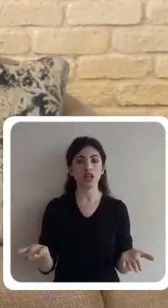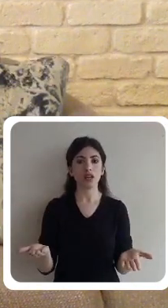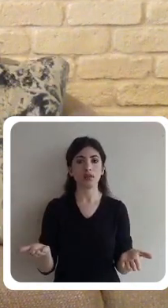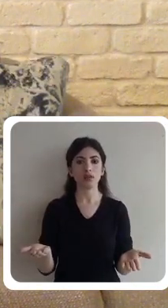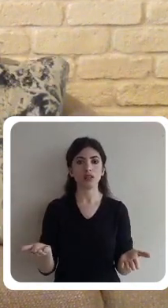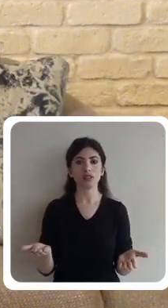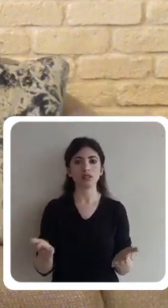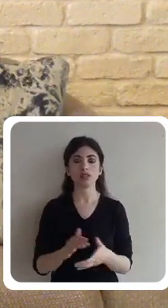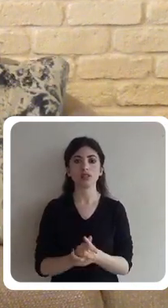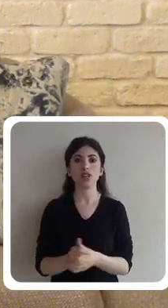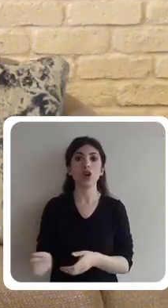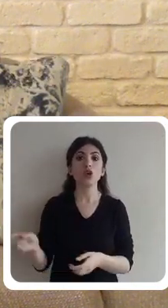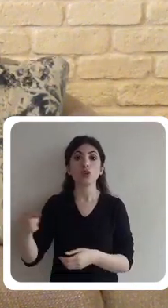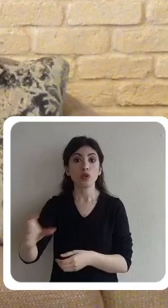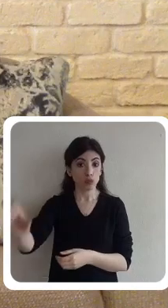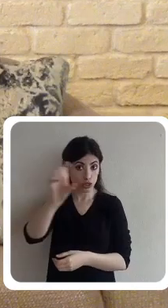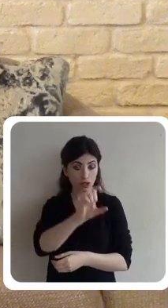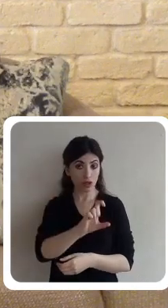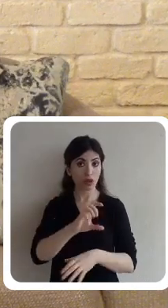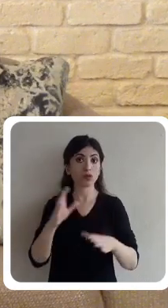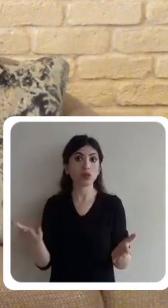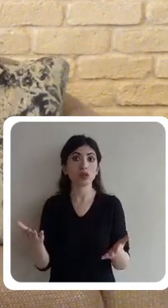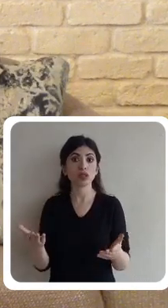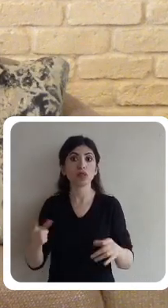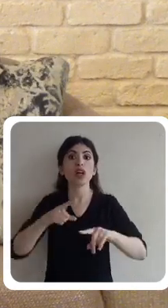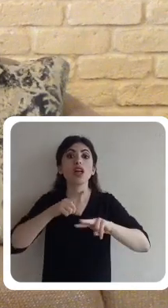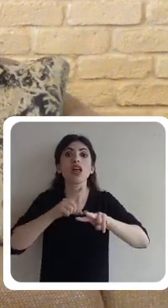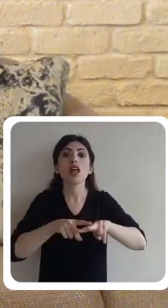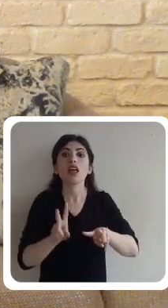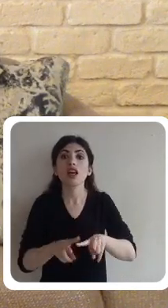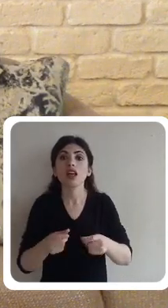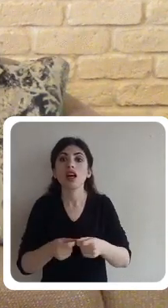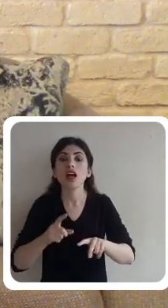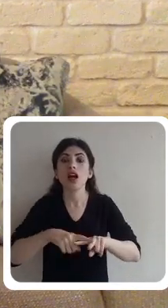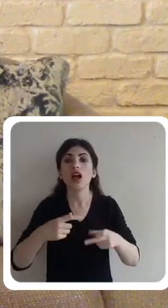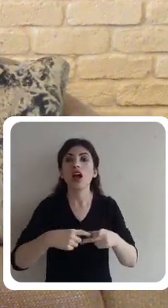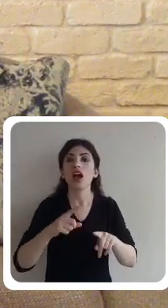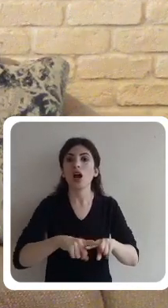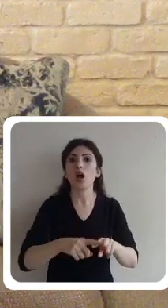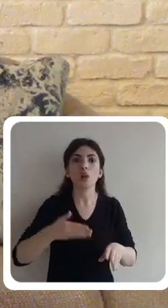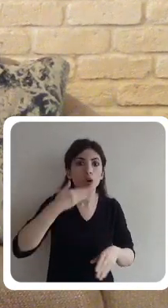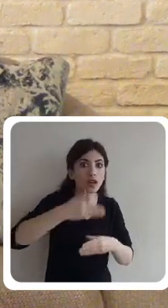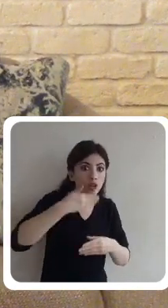ağaç. Dönmüş Pirebek'e demiş ki, o zaman ambara söyle. Gitsin